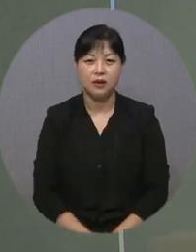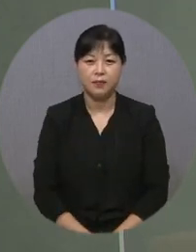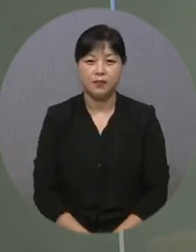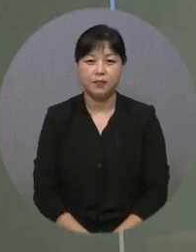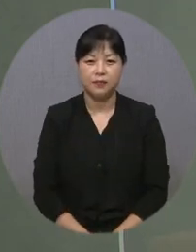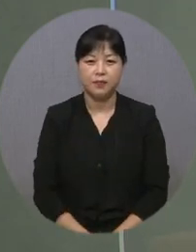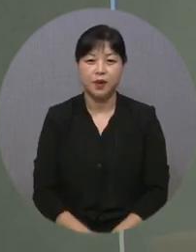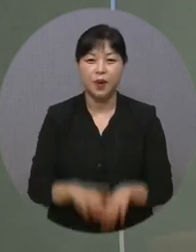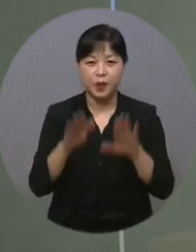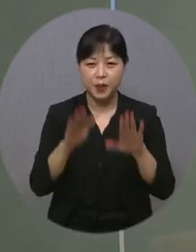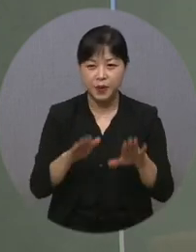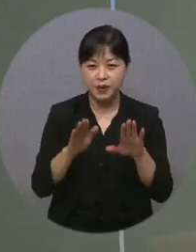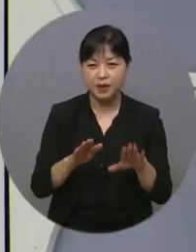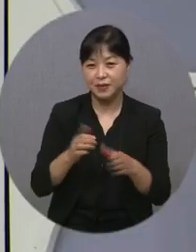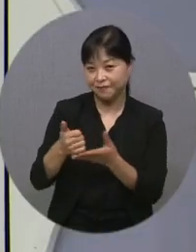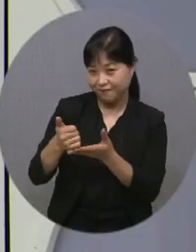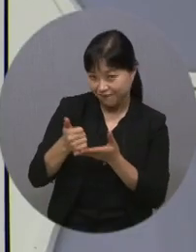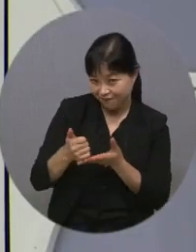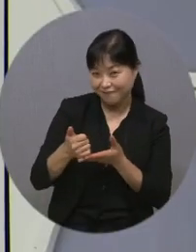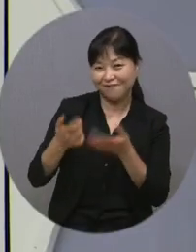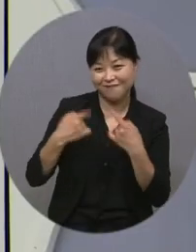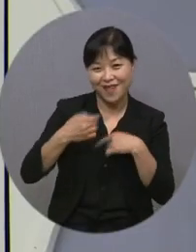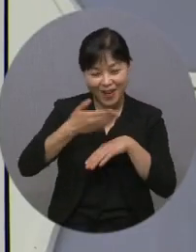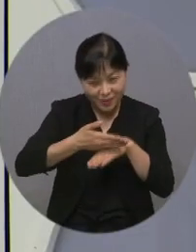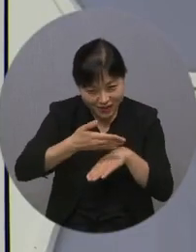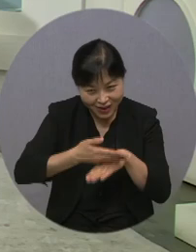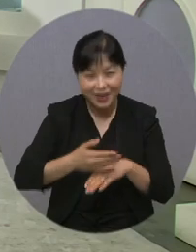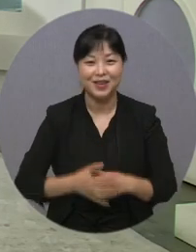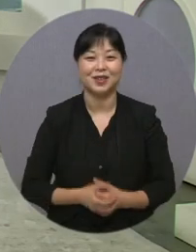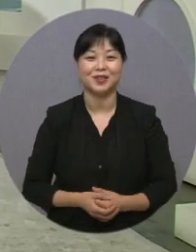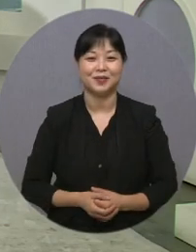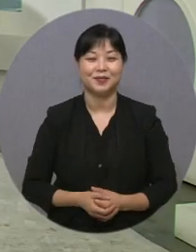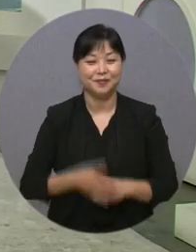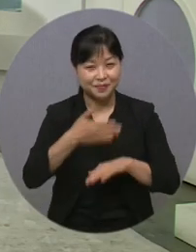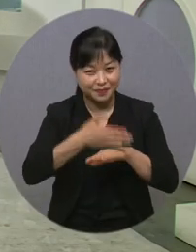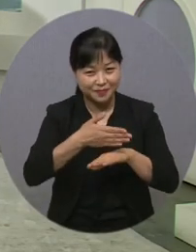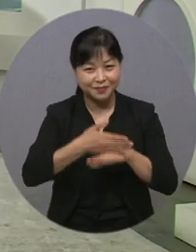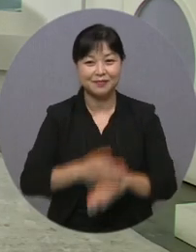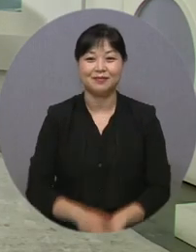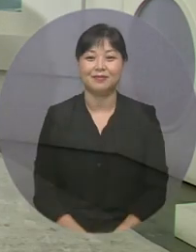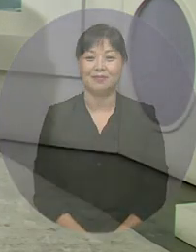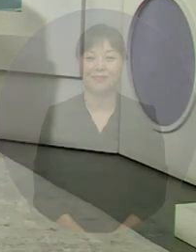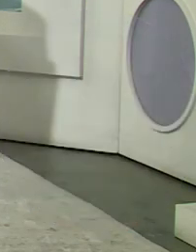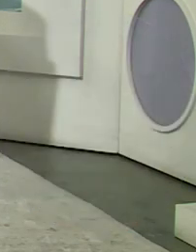그리고 오늘 허 박사 수고하셨습니다. 아이고, 감사합니다. 고맙습니다.